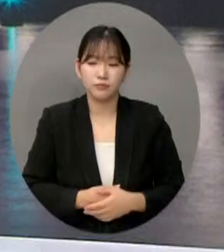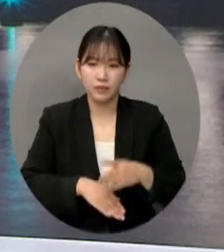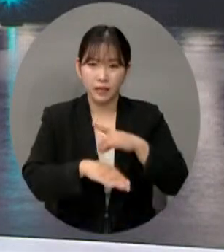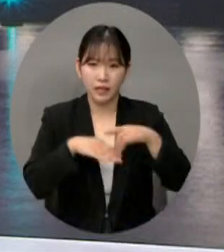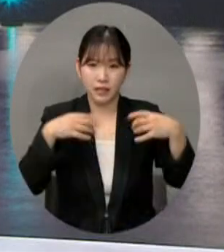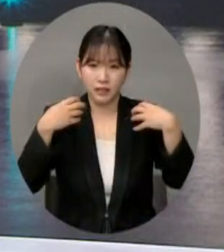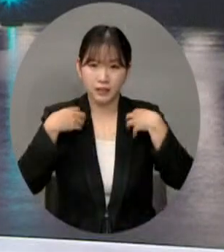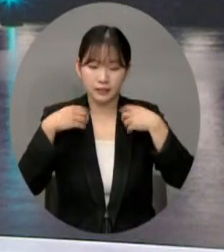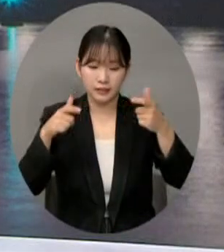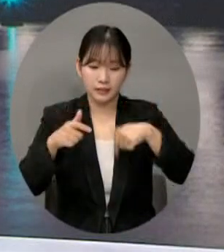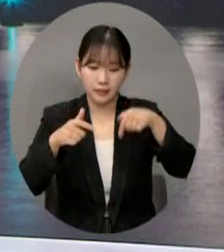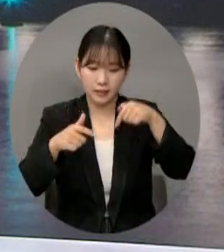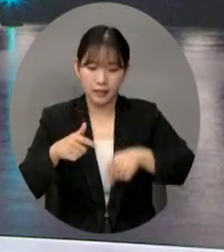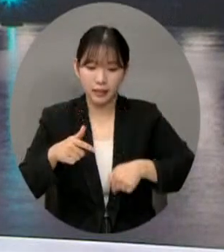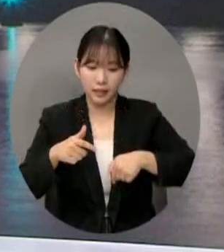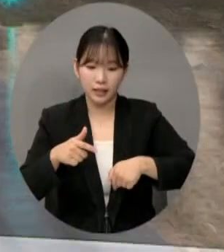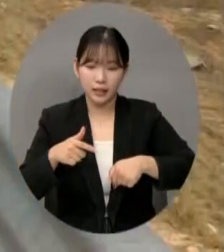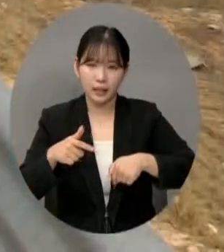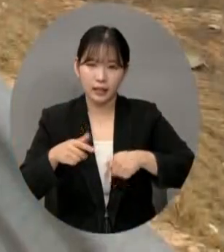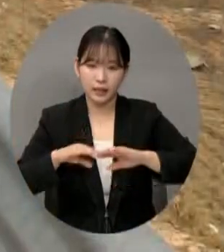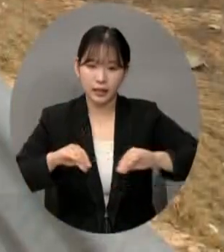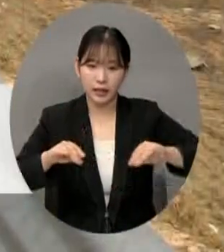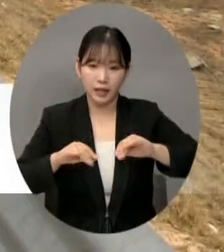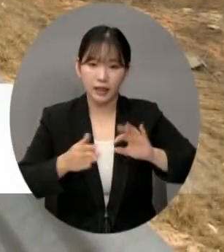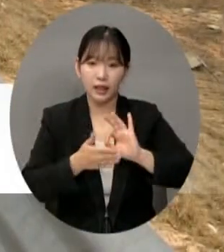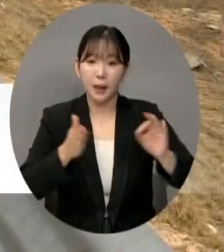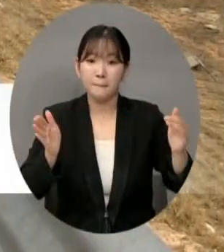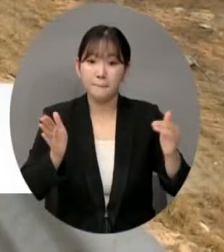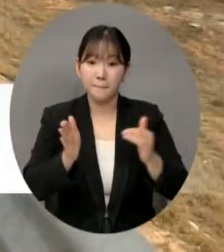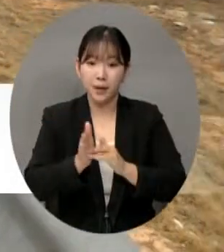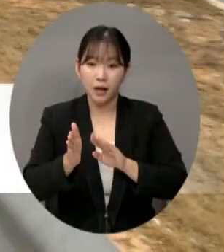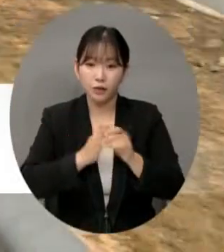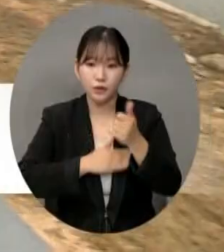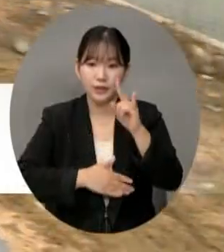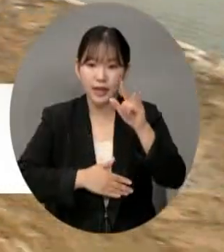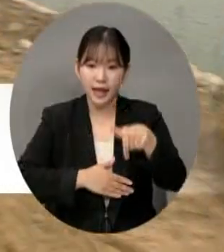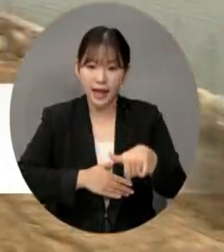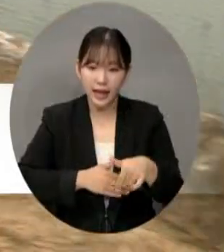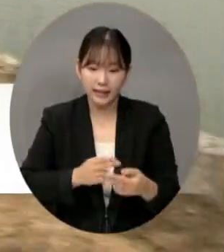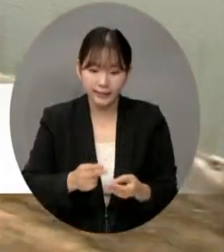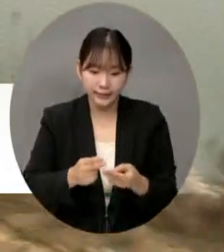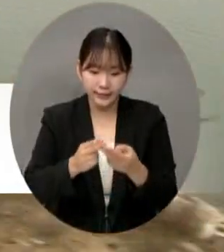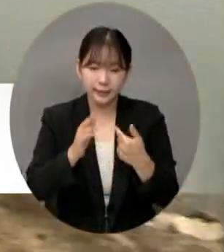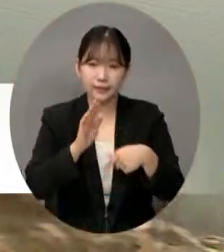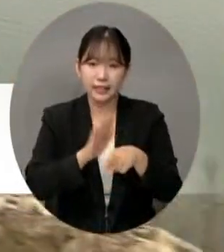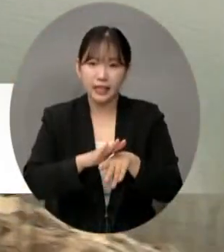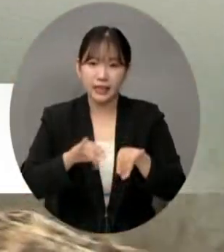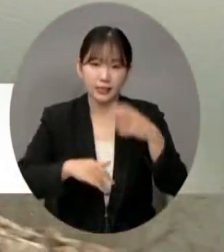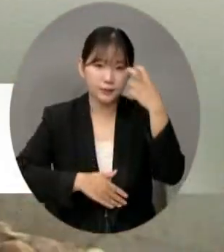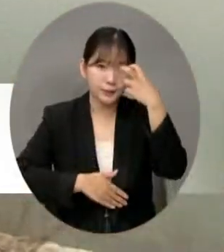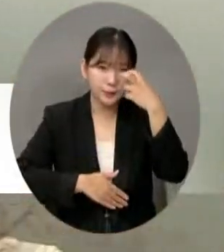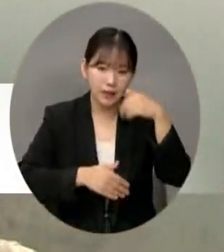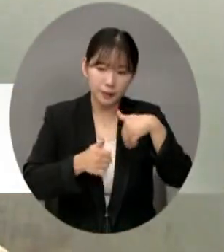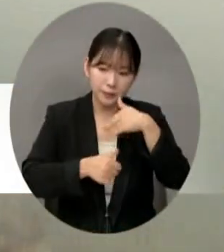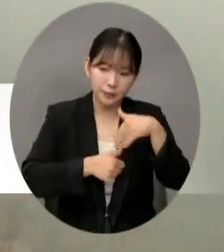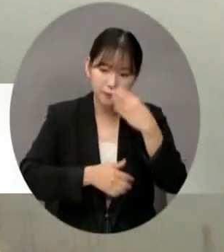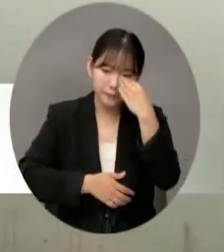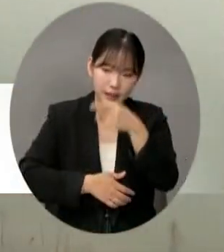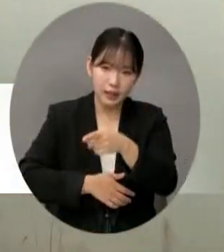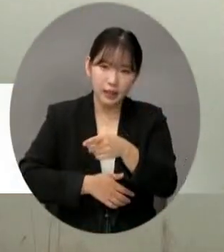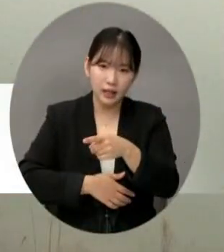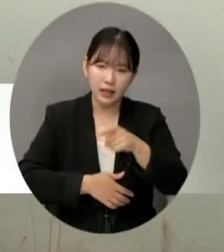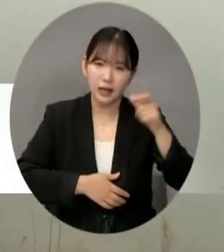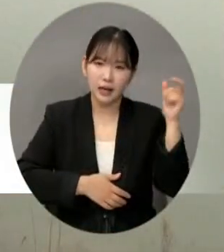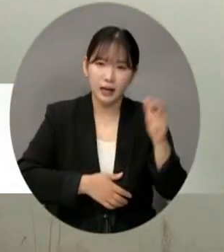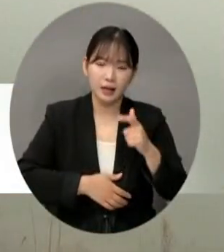해남군이 관내 간척지에서 사용 후 핵연료 저장 시설 조성을 위한 지질 조사 동향을 포착해